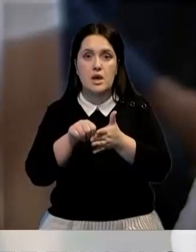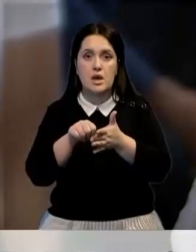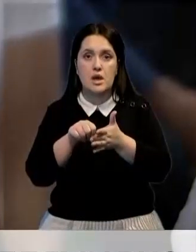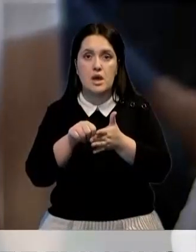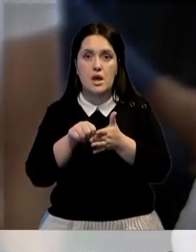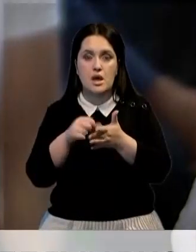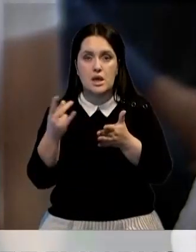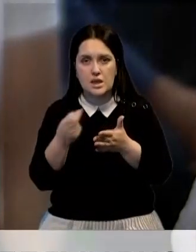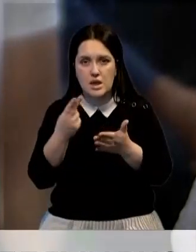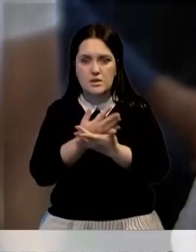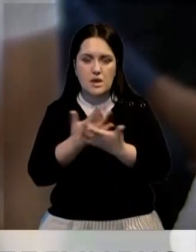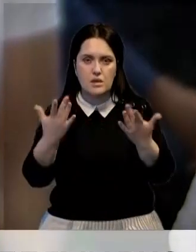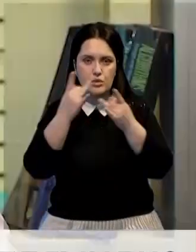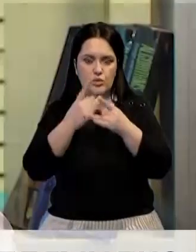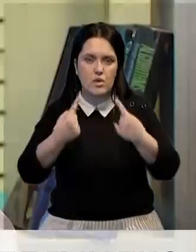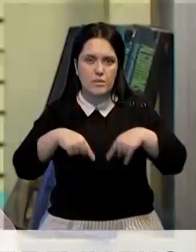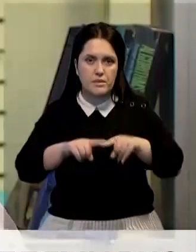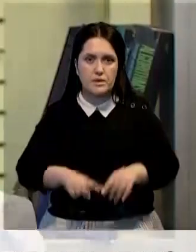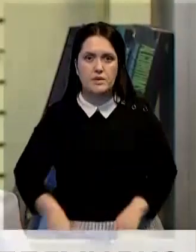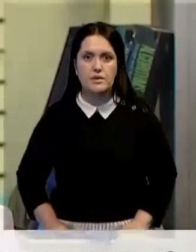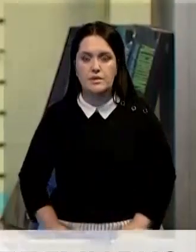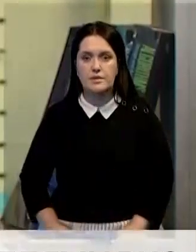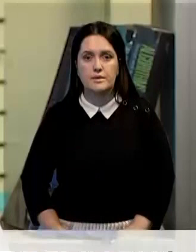этнокультурных объединений региона.